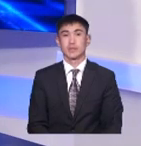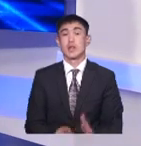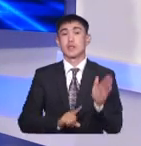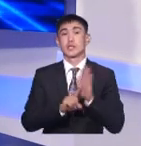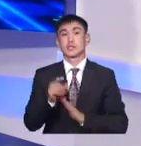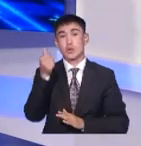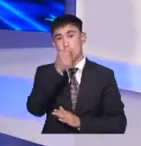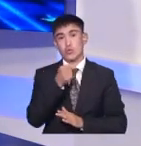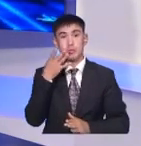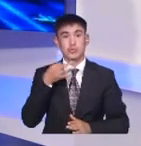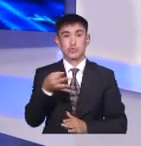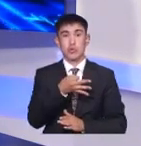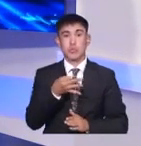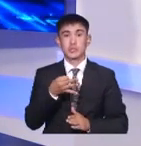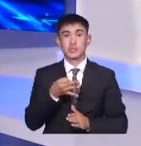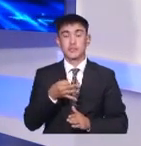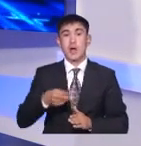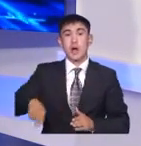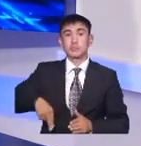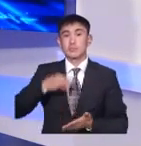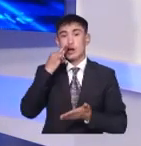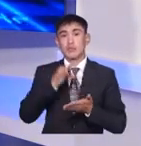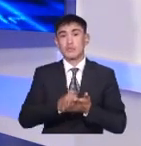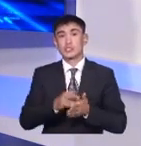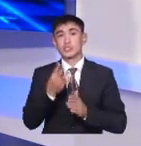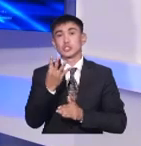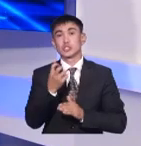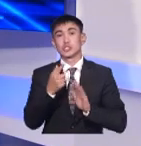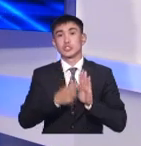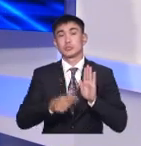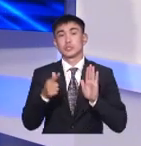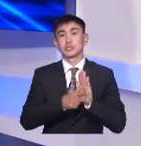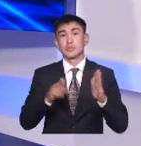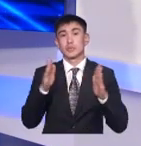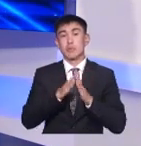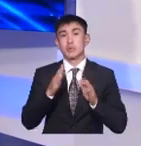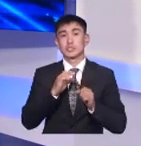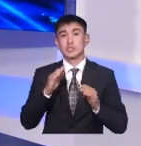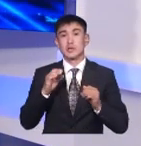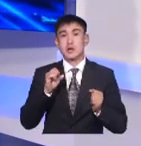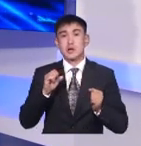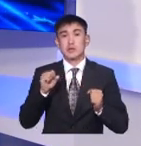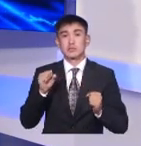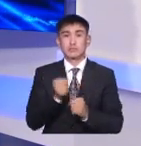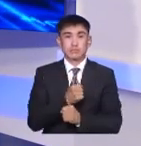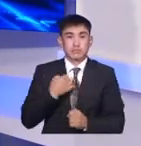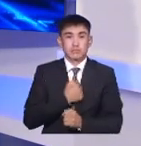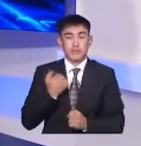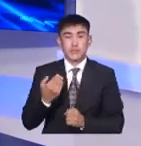С начала года в Алматинской области привлечены к административной ответственности 477 домашних дебоширов.